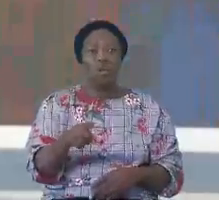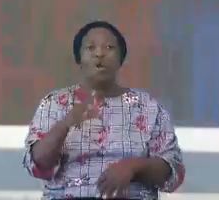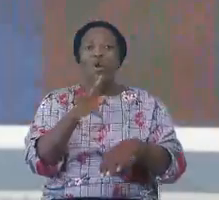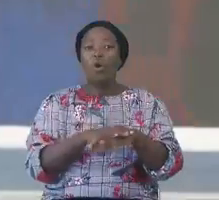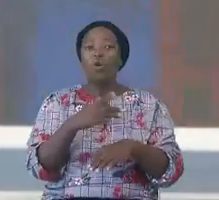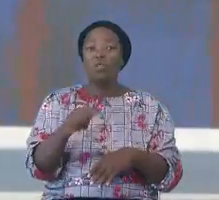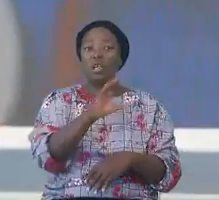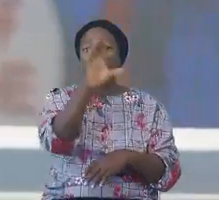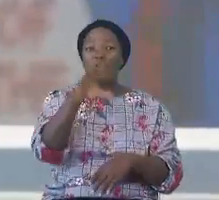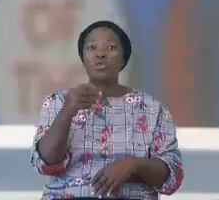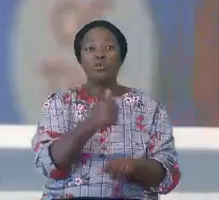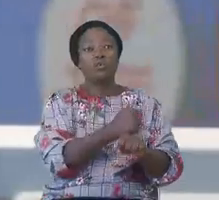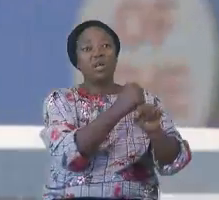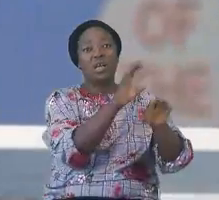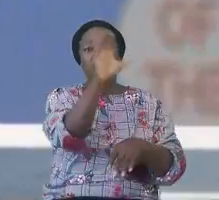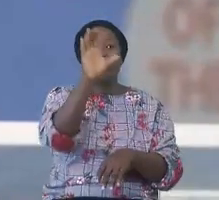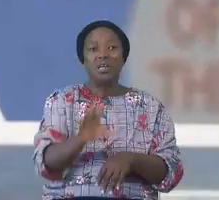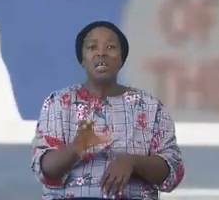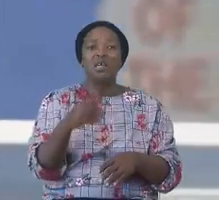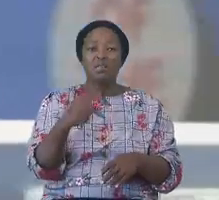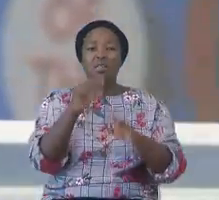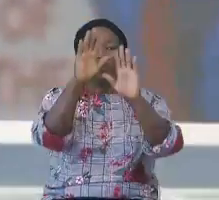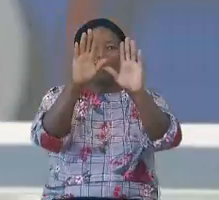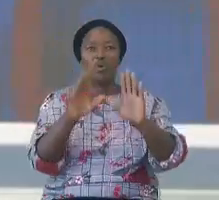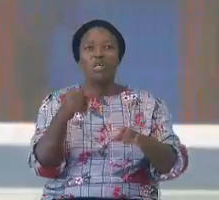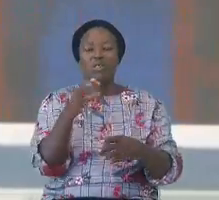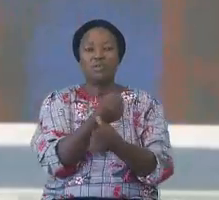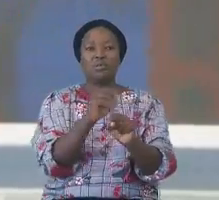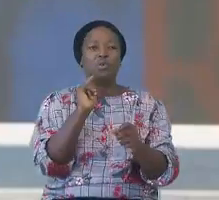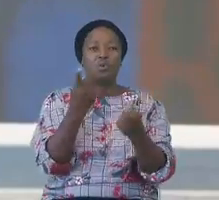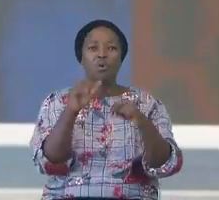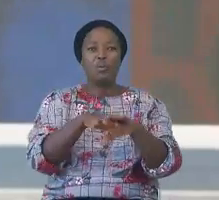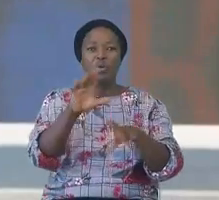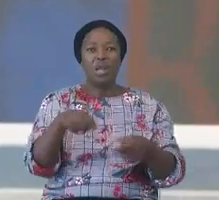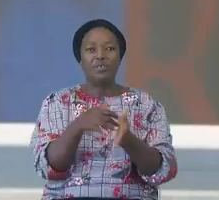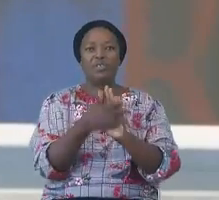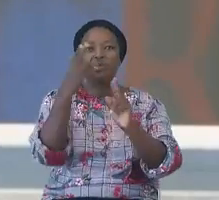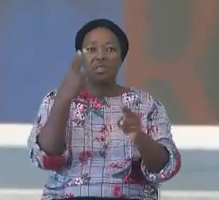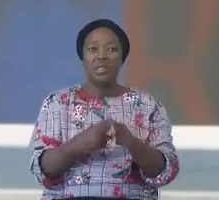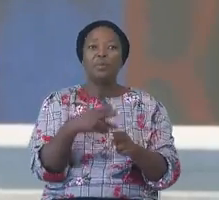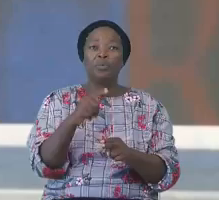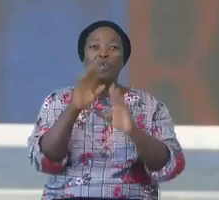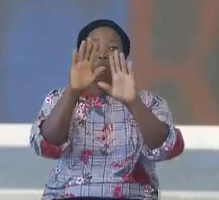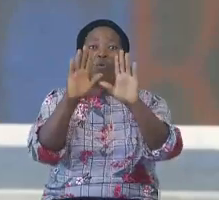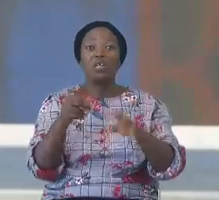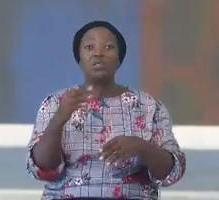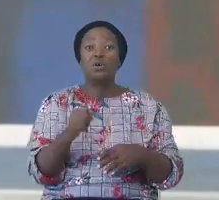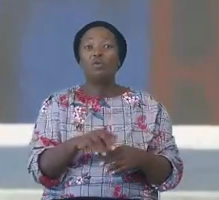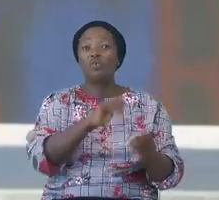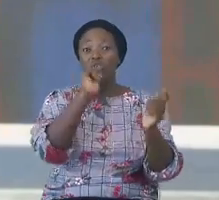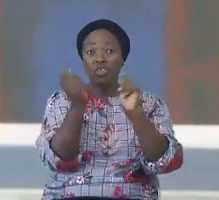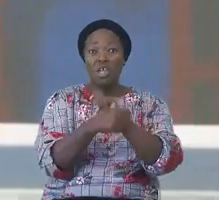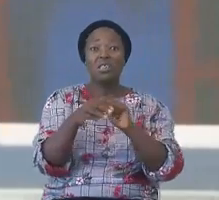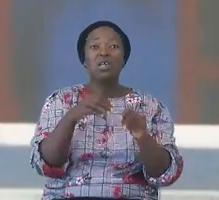force de la supplication de Christ pour toi, sur la croix du calvaire, la merveille